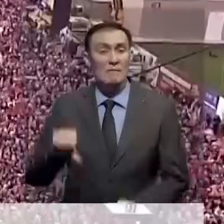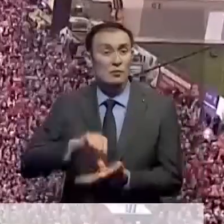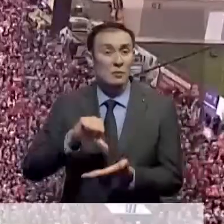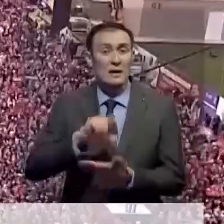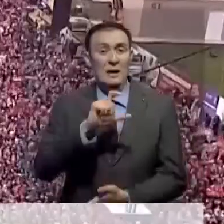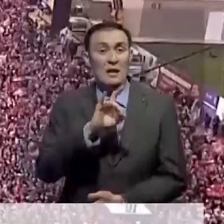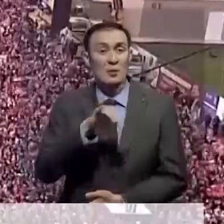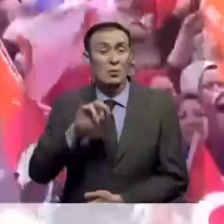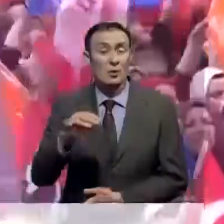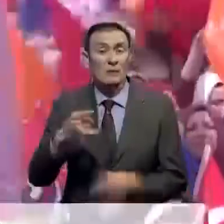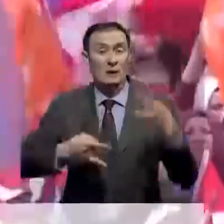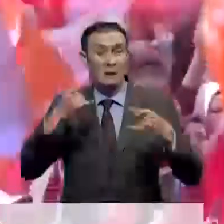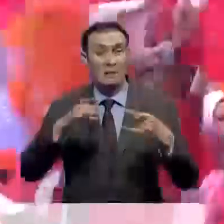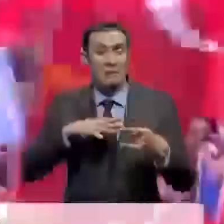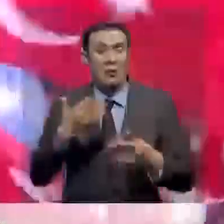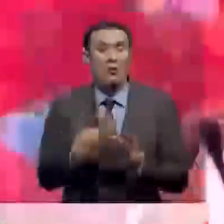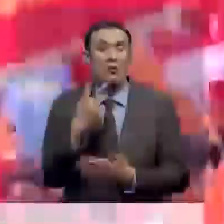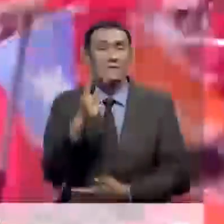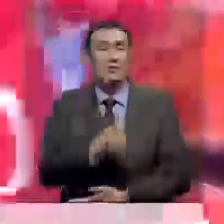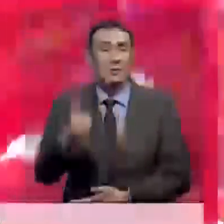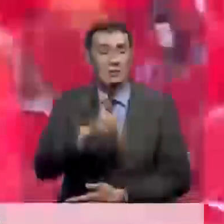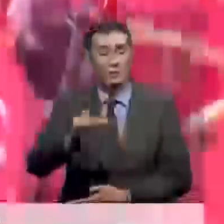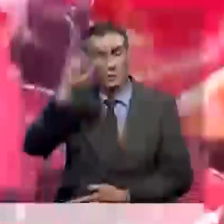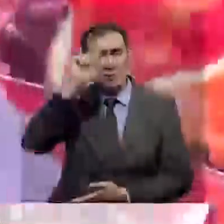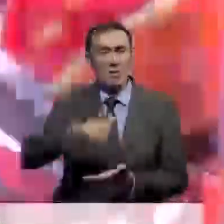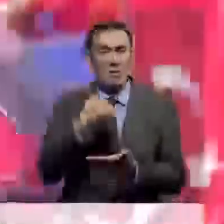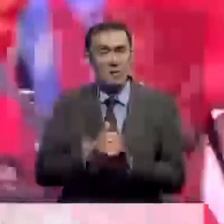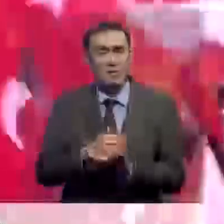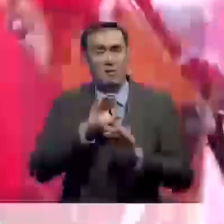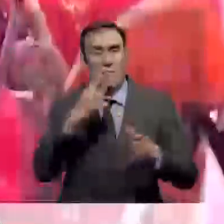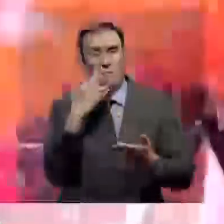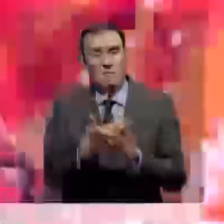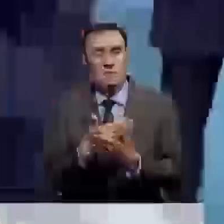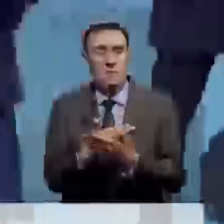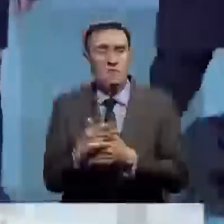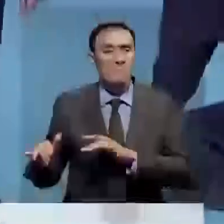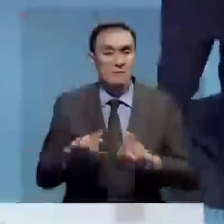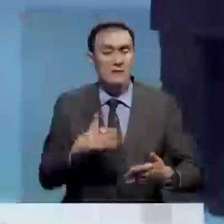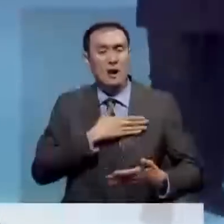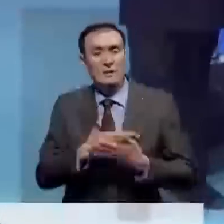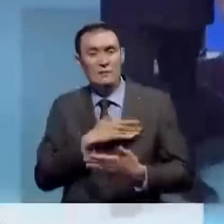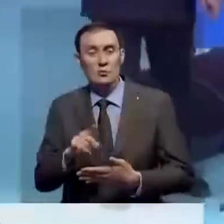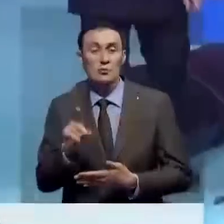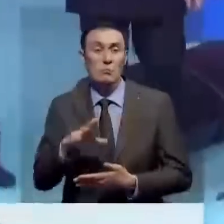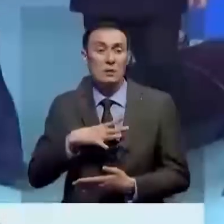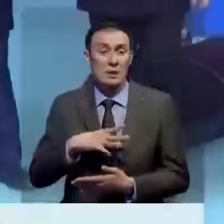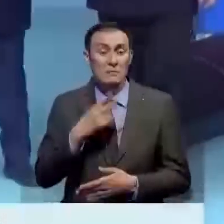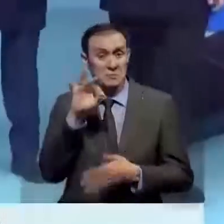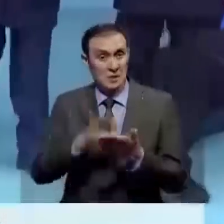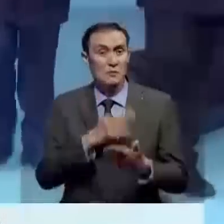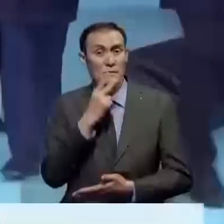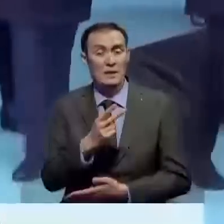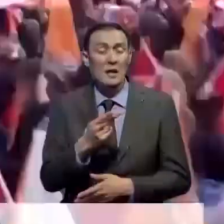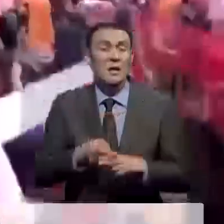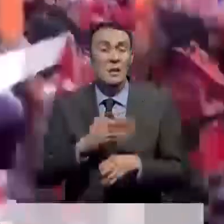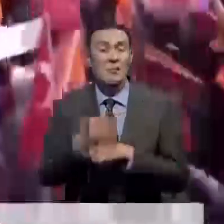Выступление Эрдогана перед телекамерами шло около 2 часов. Турецкий лидер продемонстрировал мобильность и активность, что нельзя было не заметить. И